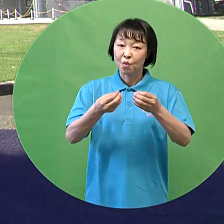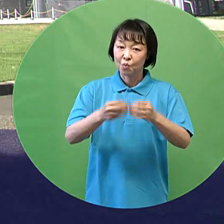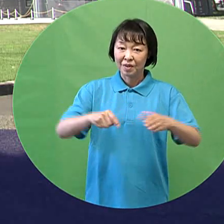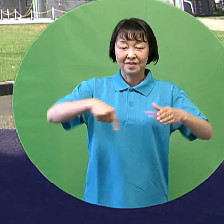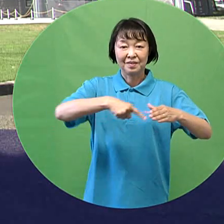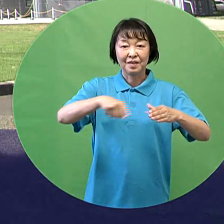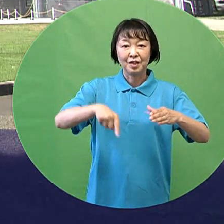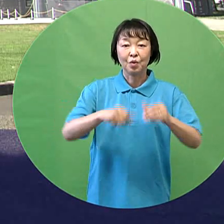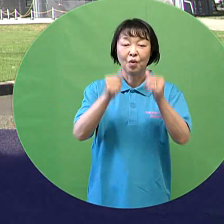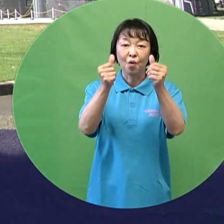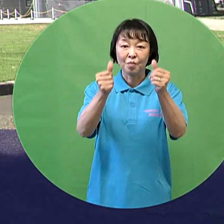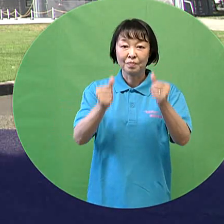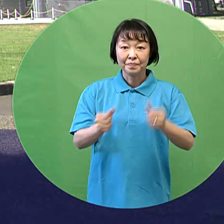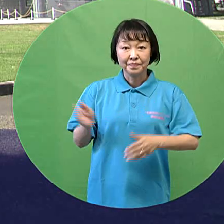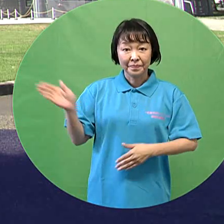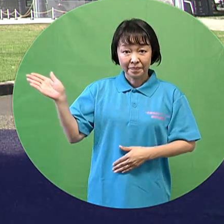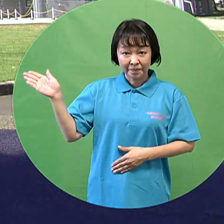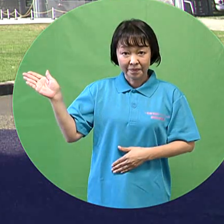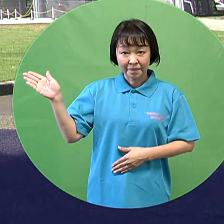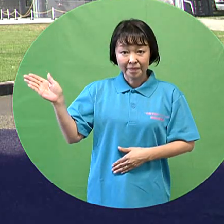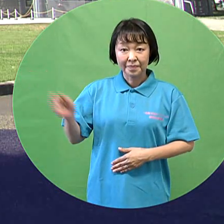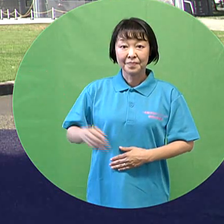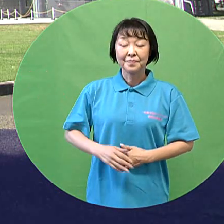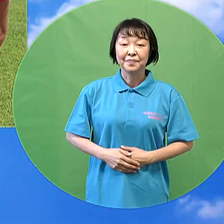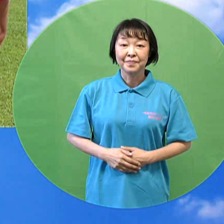詳しくはホームページをご覧ください。